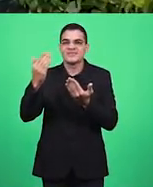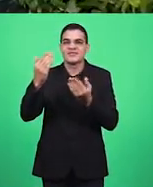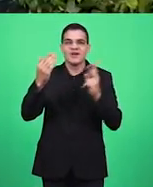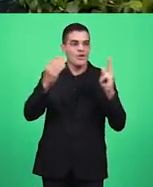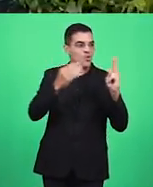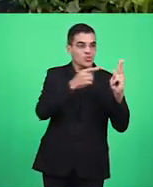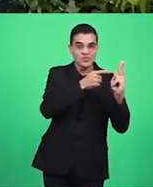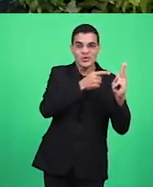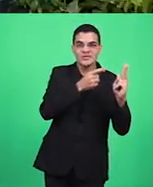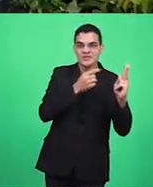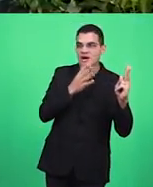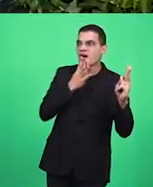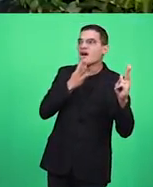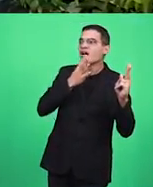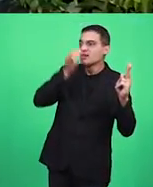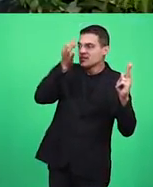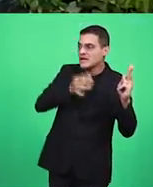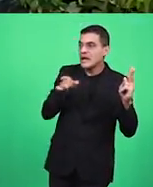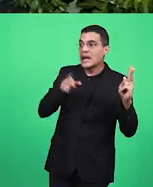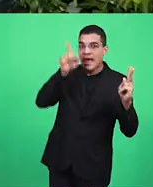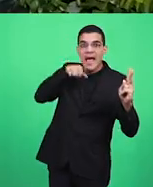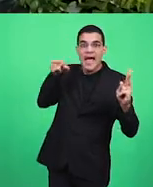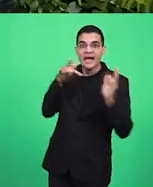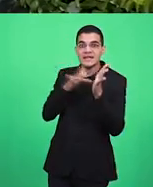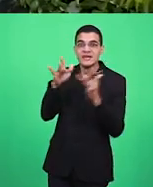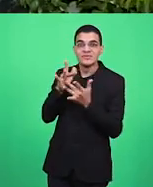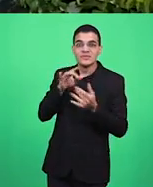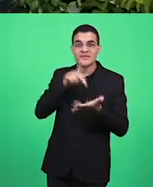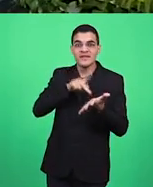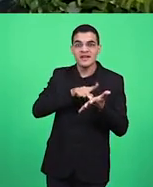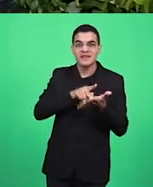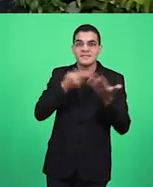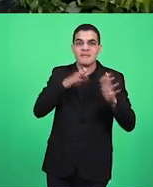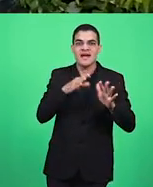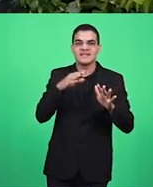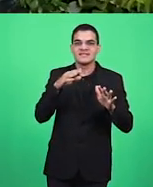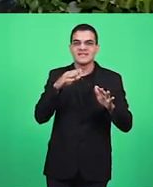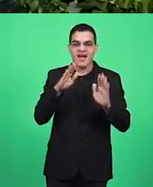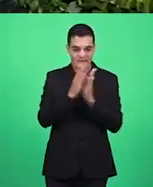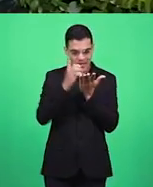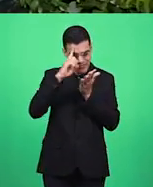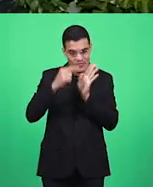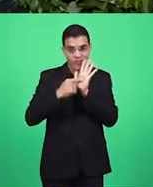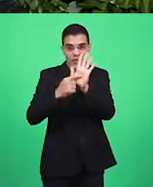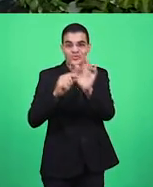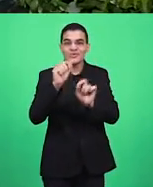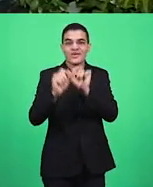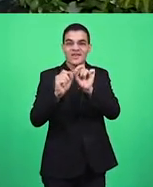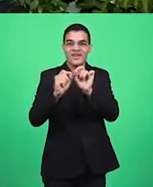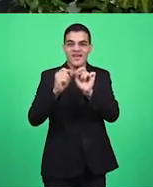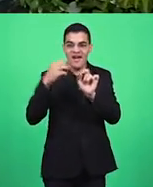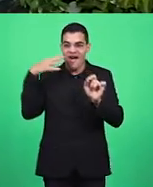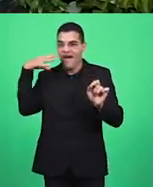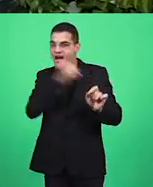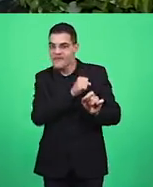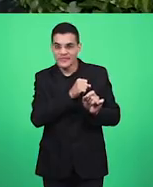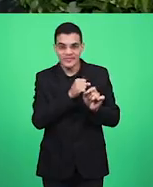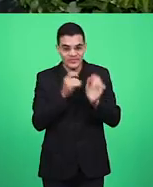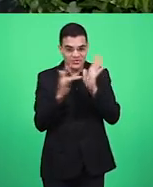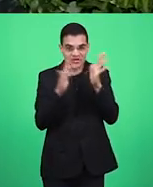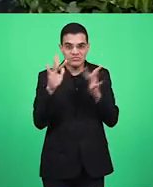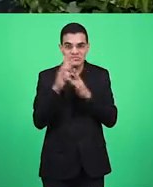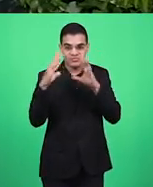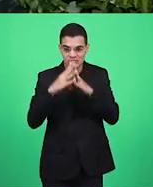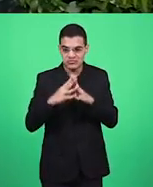преломил хлеб, это Иисус. И Иисус, открылись у них глаза, и он